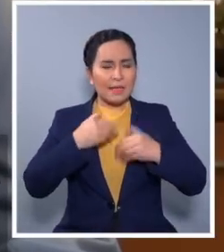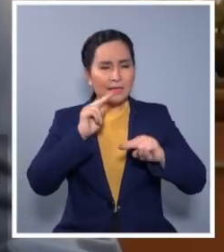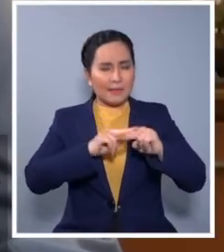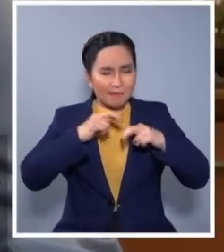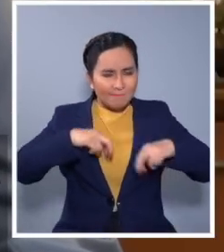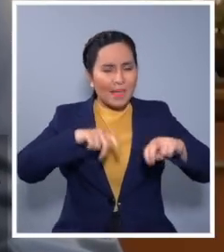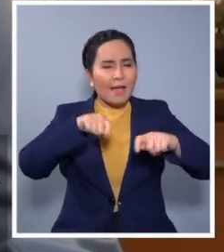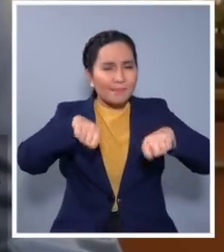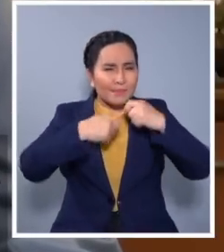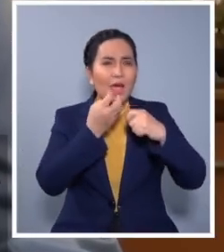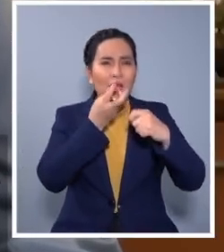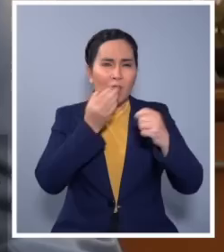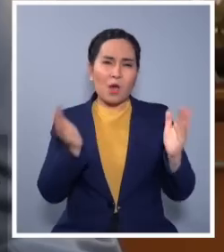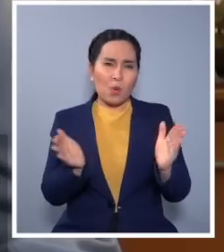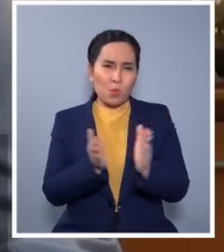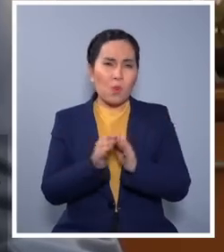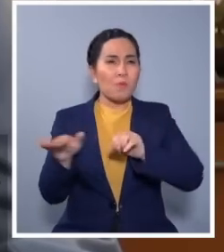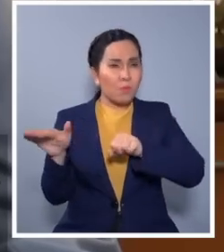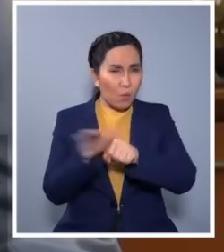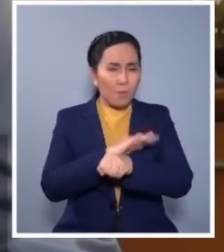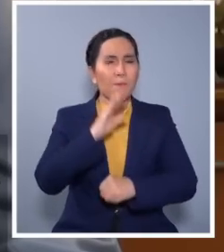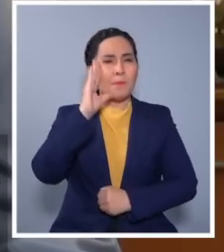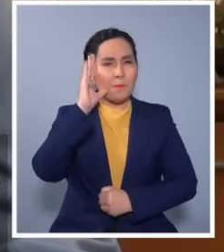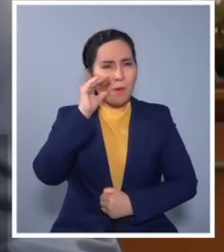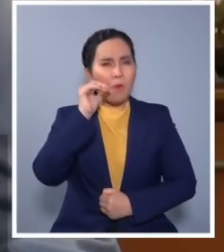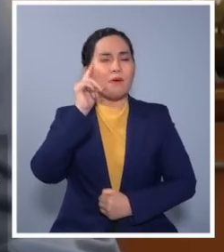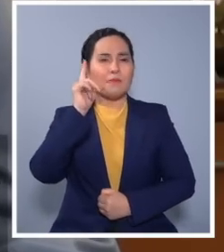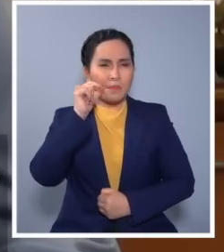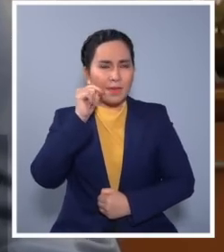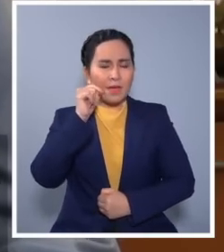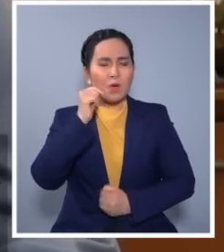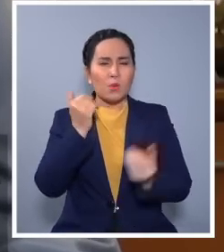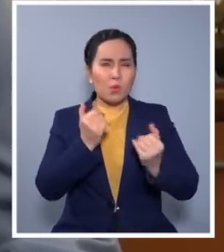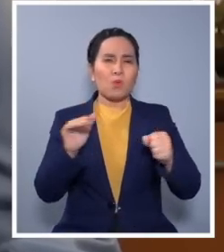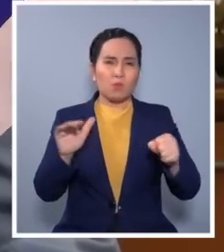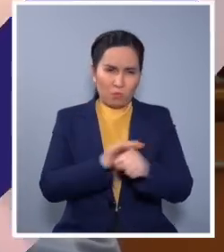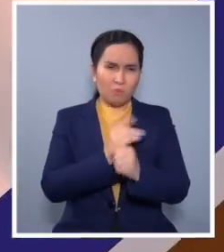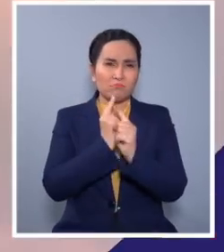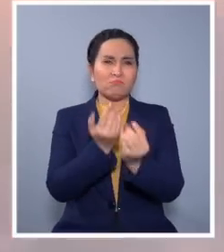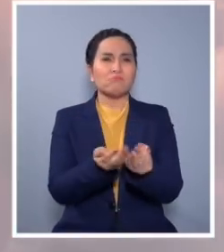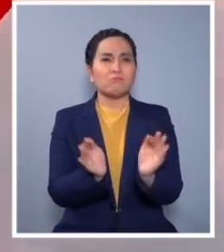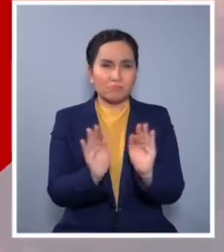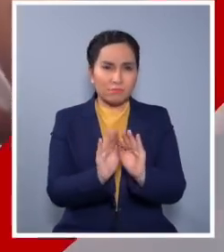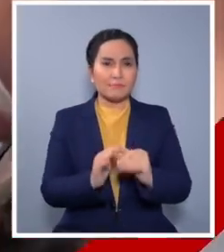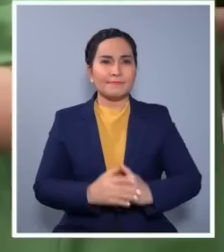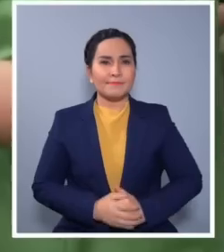วพร้อมกันทั้งพ่อแม่ครบทั้งครอบครัว